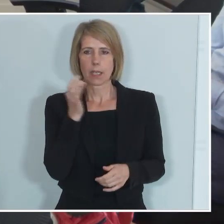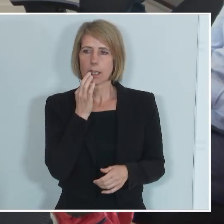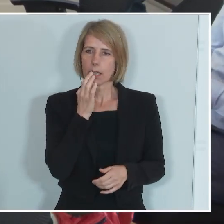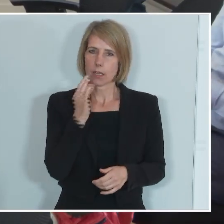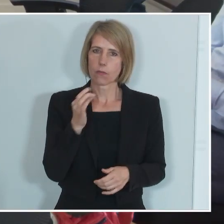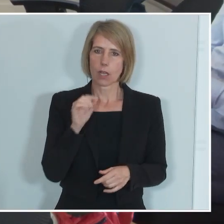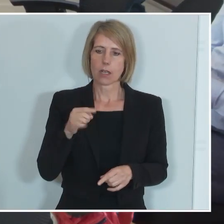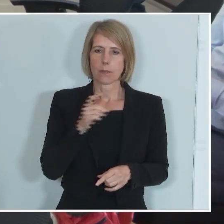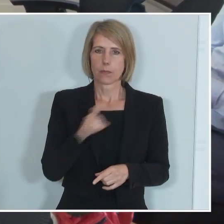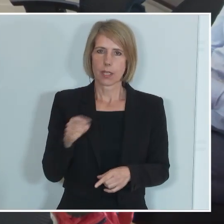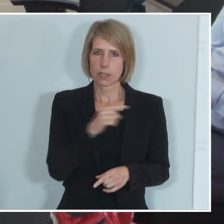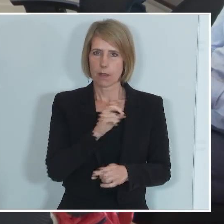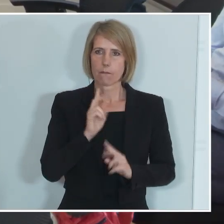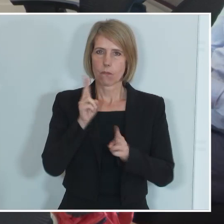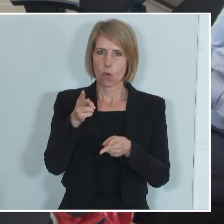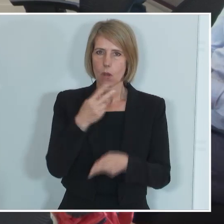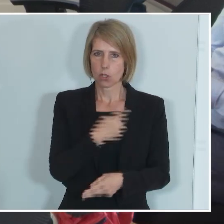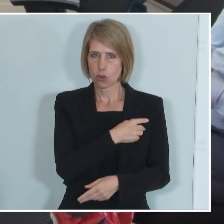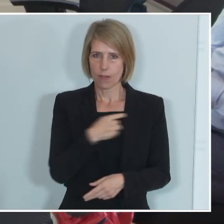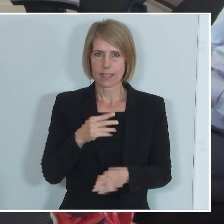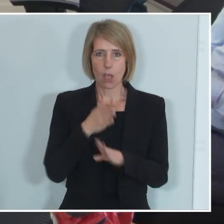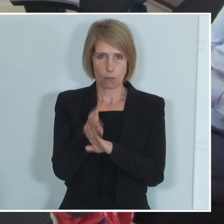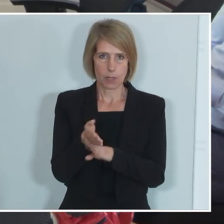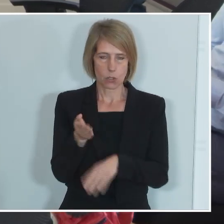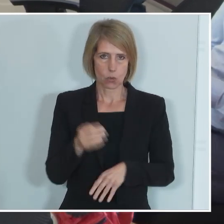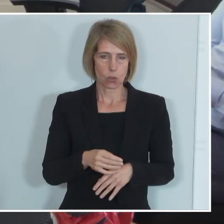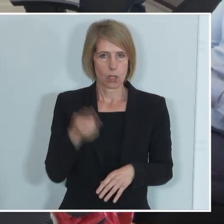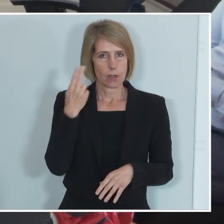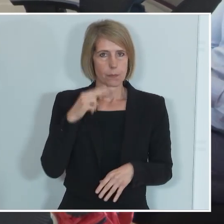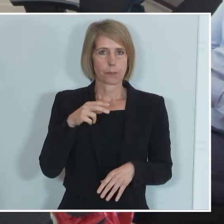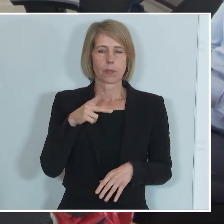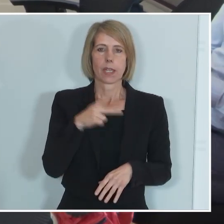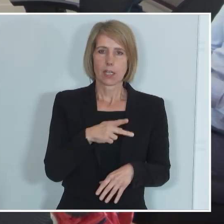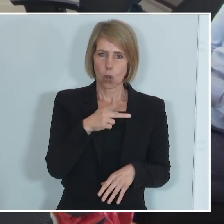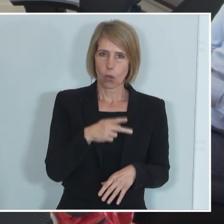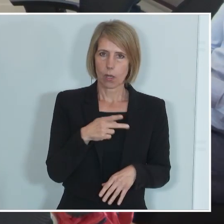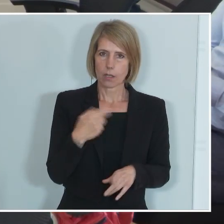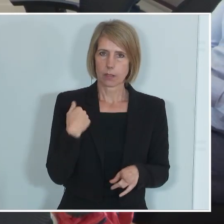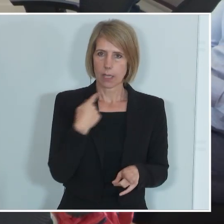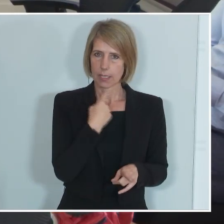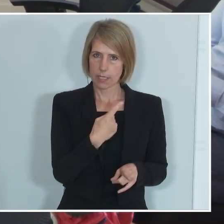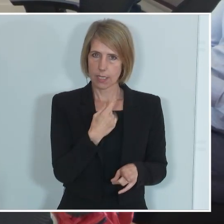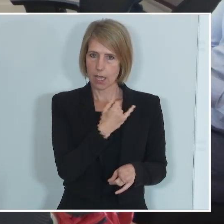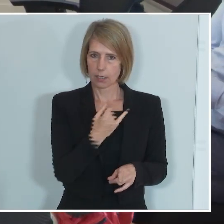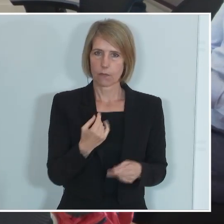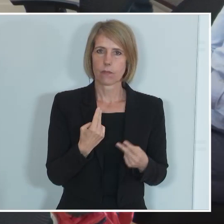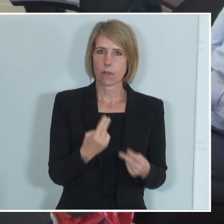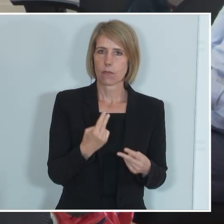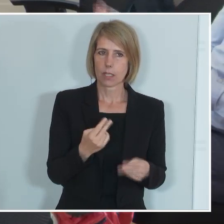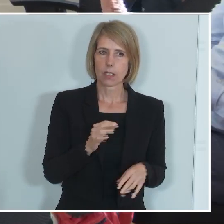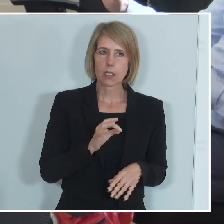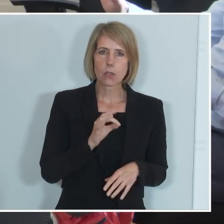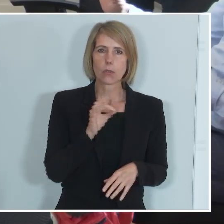ja nächste Woche in der Schweiz zu Besuch. Der Herr Kocher hat erwähnt, wie wichtig für